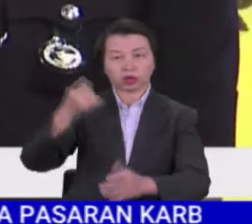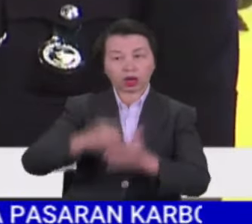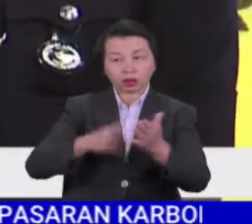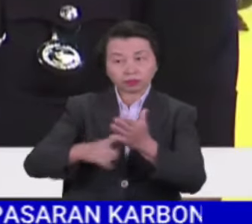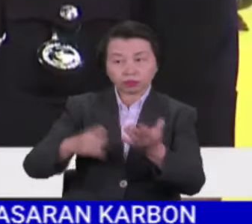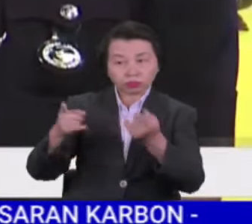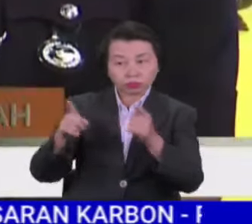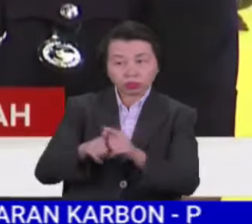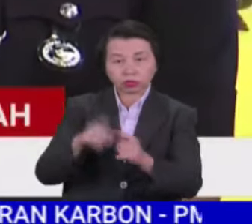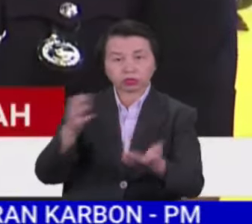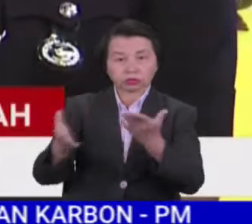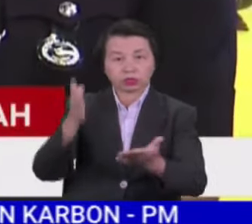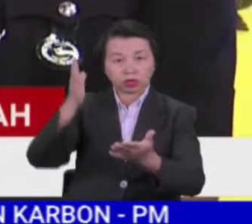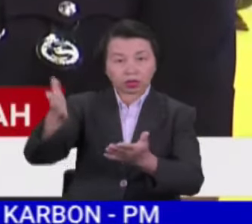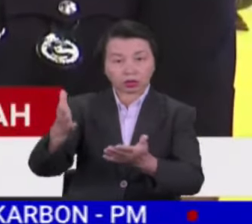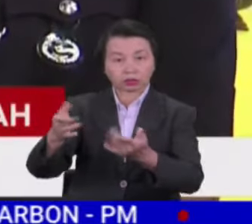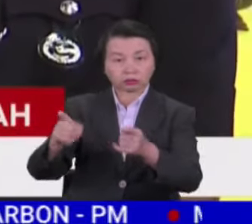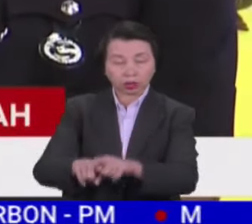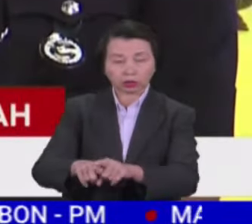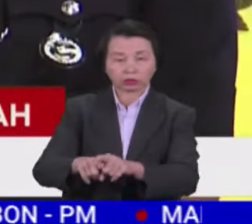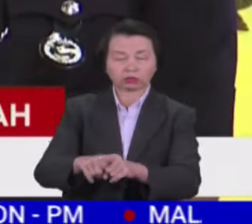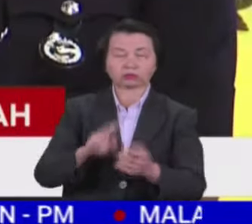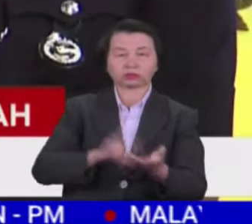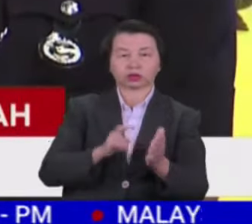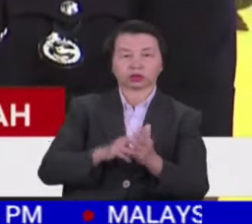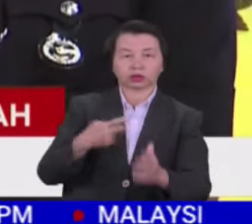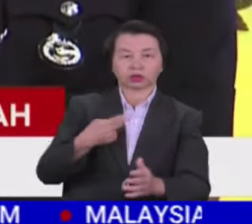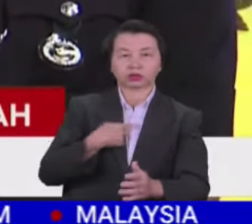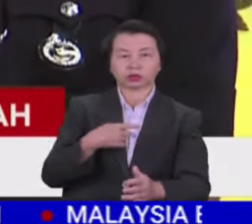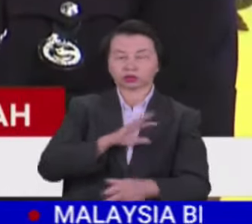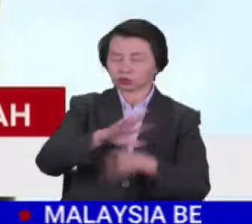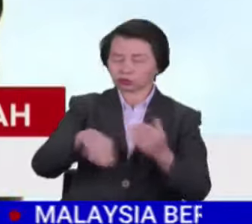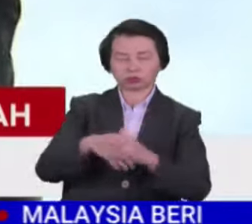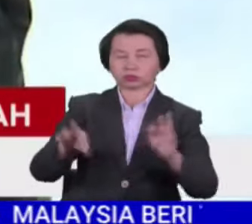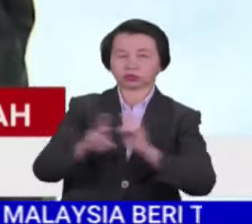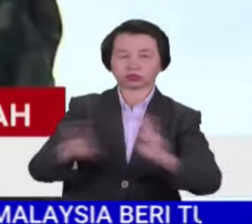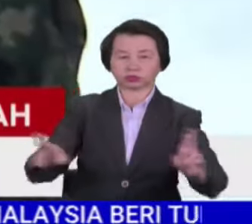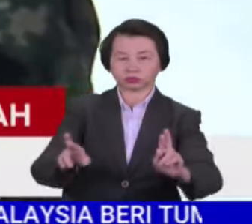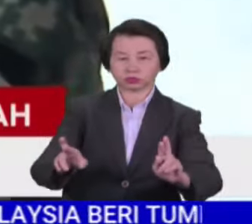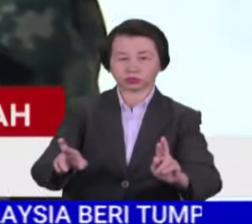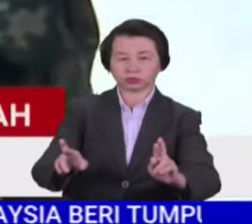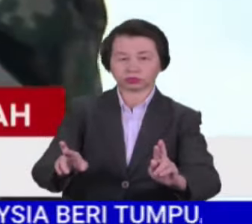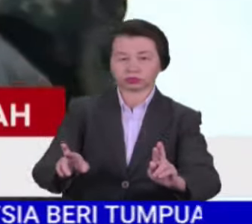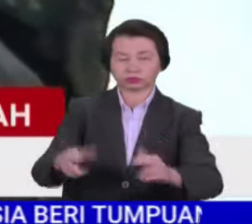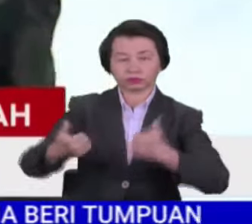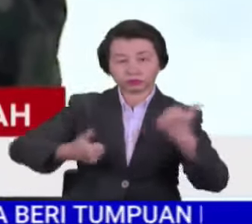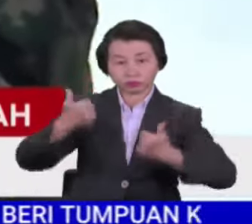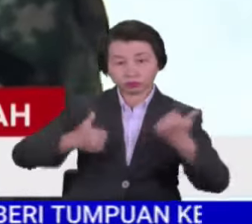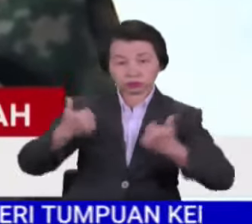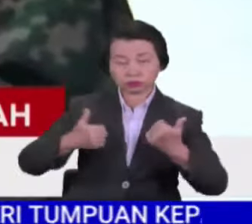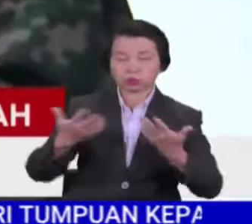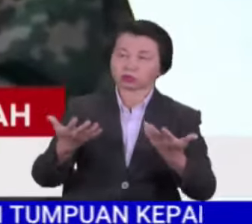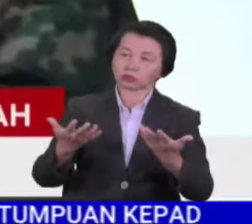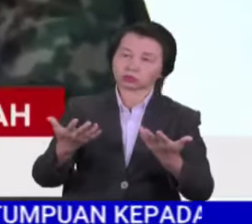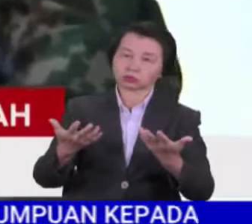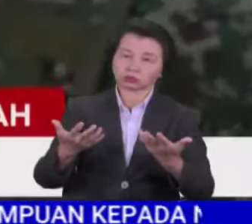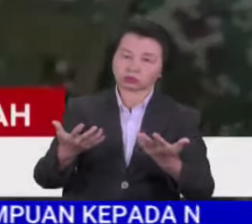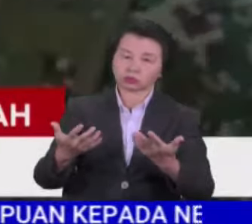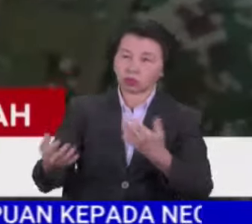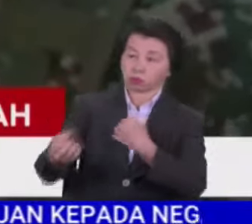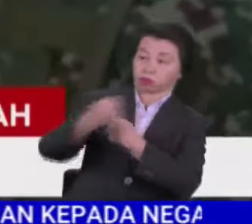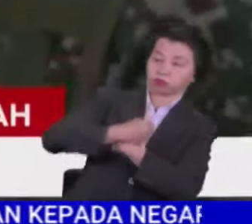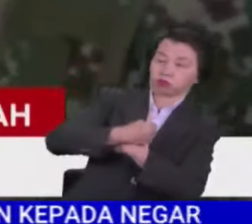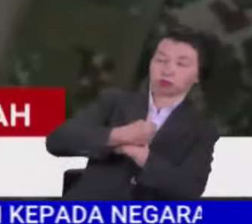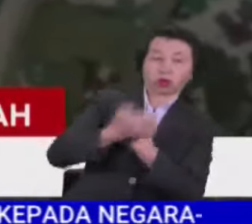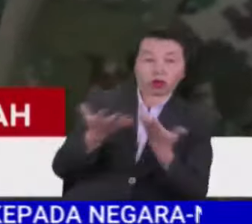yang berkemungkinan akan melakukan Maksudnya kita every di dalam dalam semua bentuk spek sama adalah lebih dalam bentuk-bentuk serangan-serangan